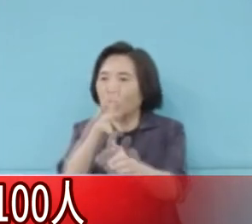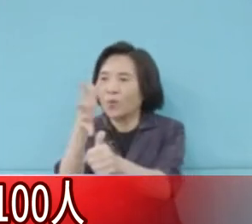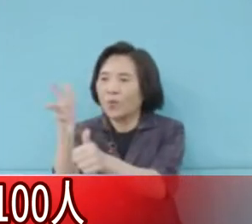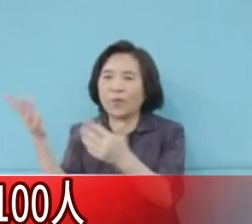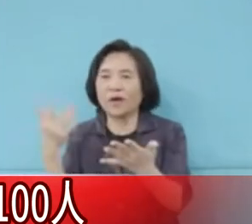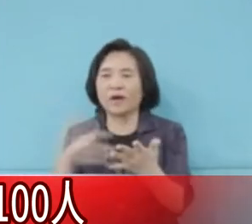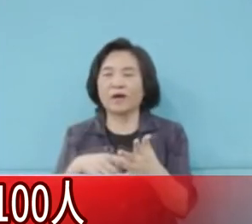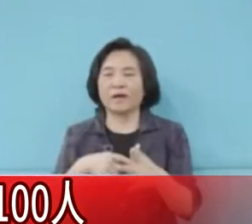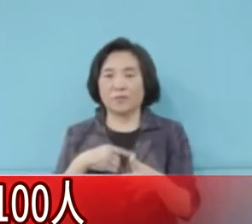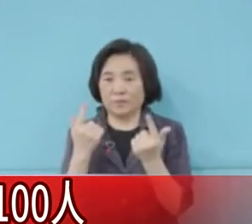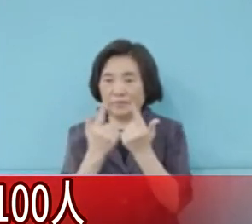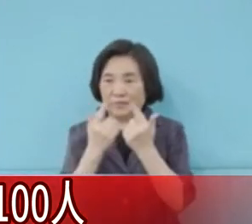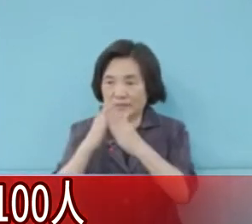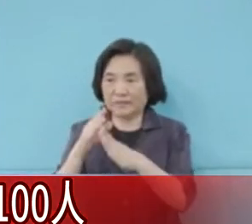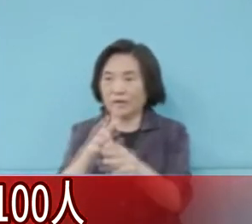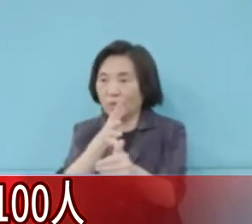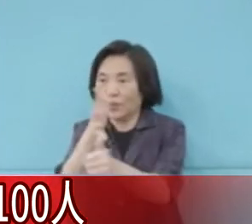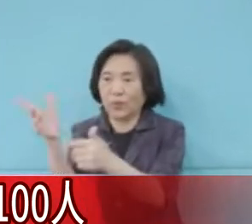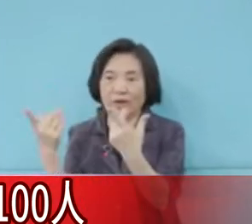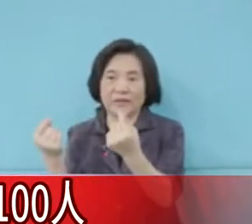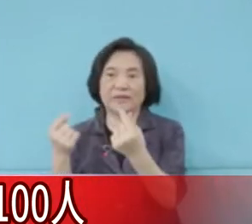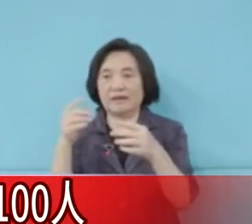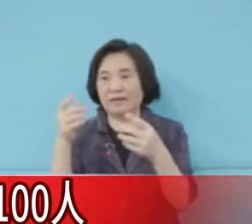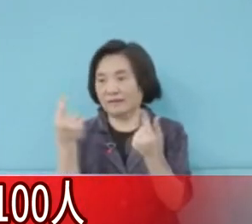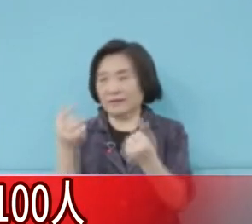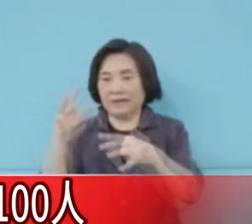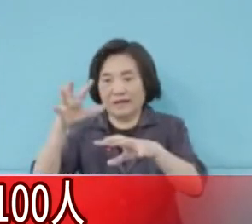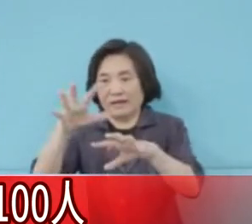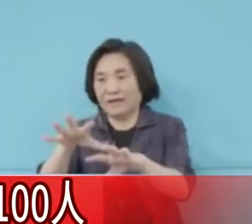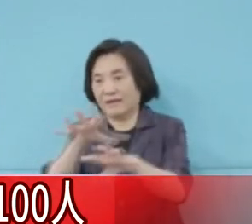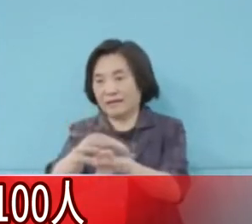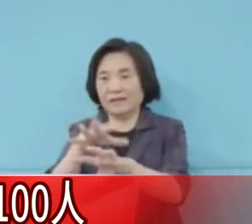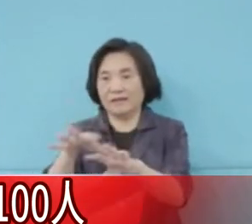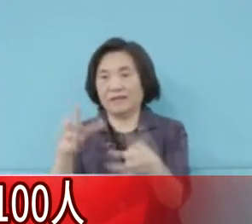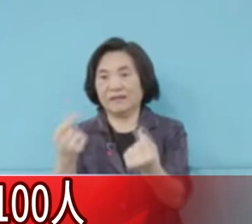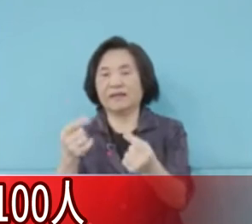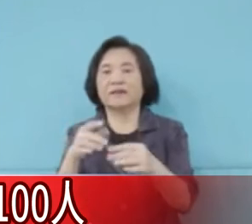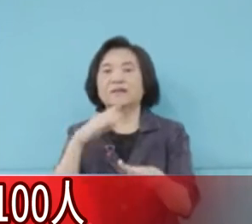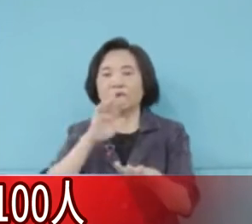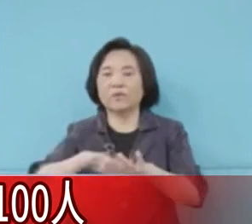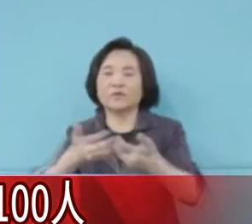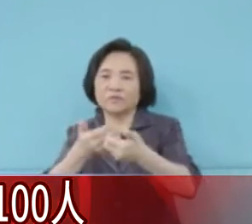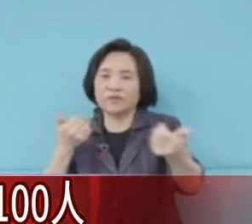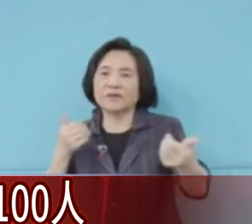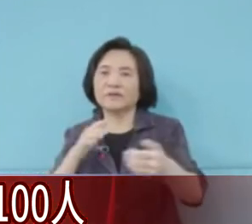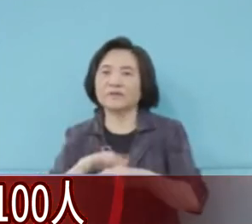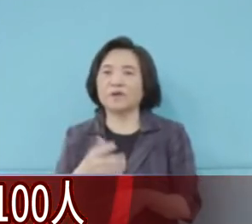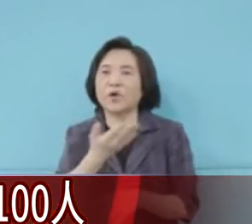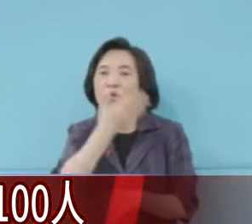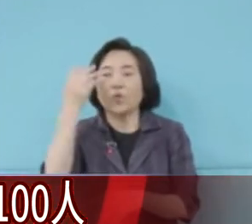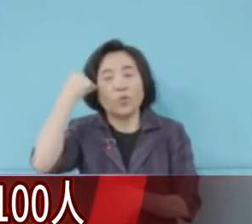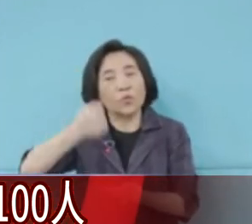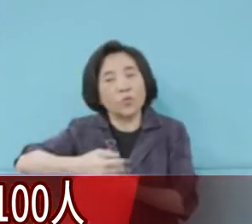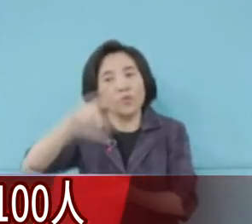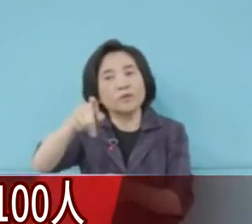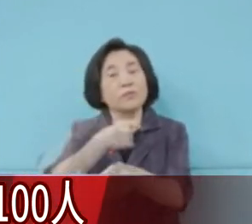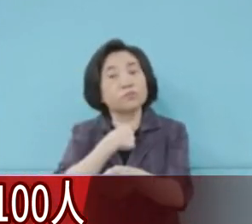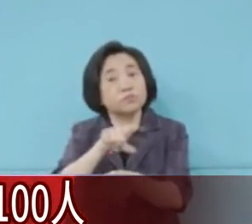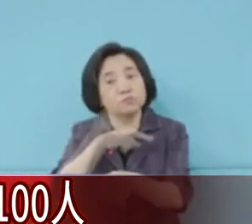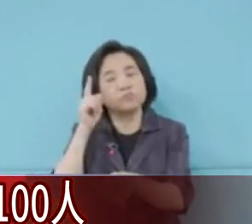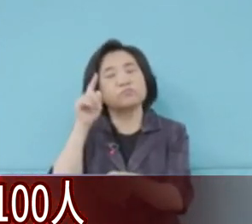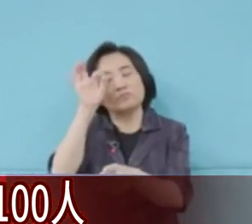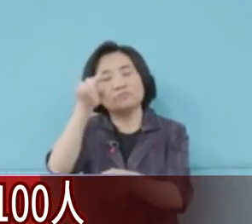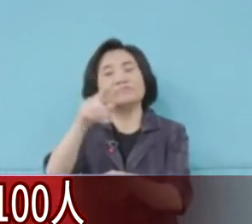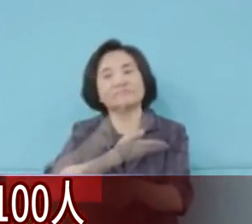会让我们地方政府来调度。所以中央跟地方现在都在征用。那旅馆本身他有他自己的意愿，但